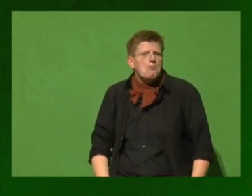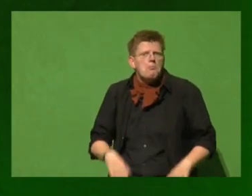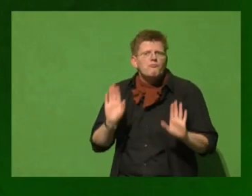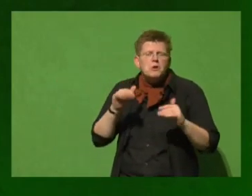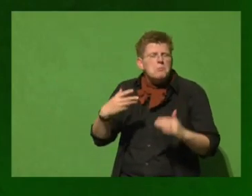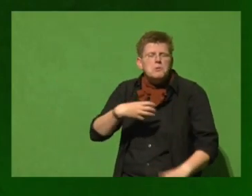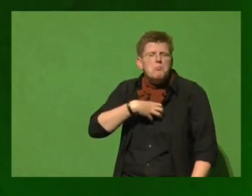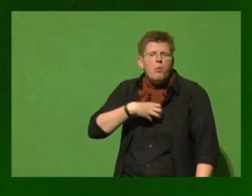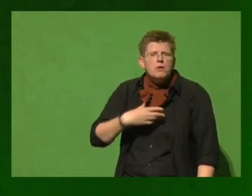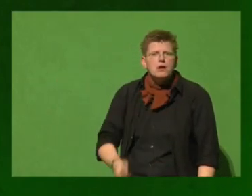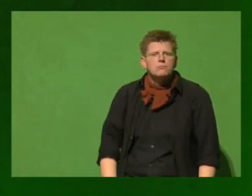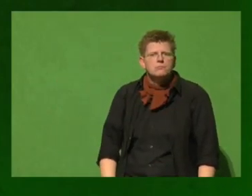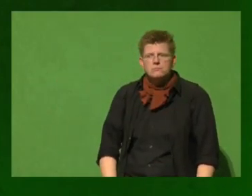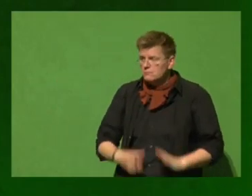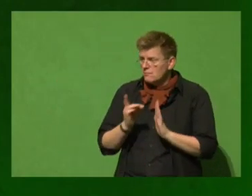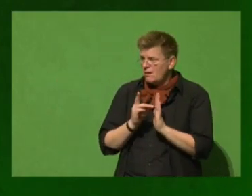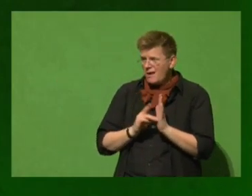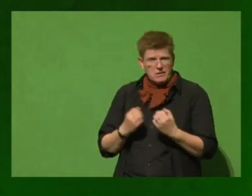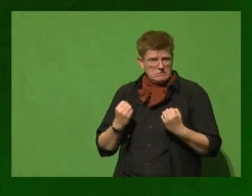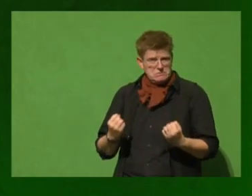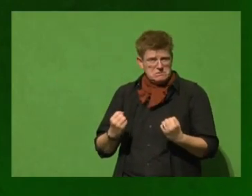Datensicherheit wird ignoriert, eine